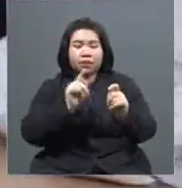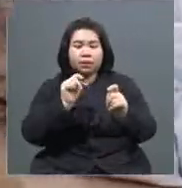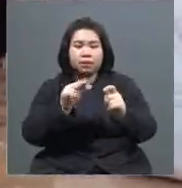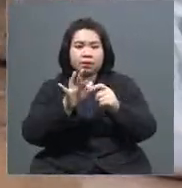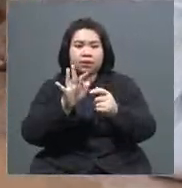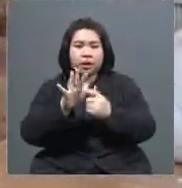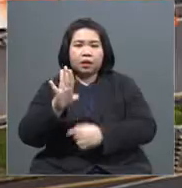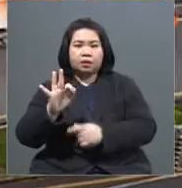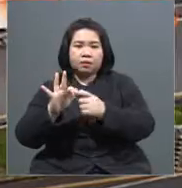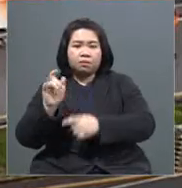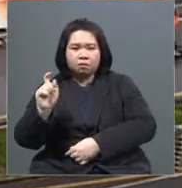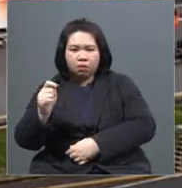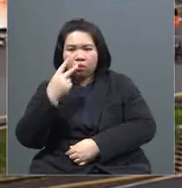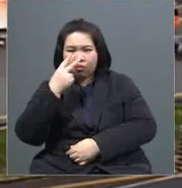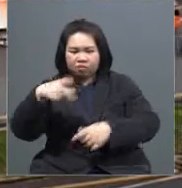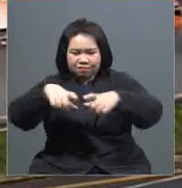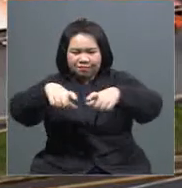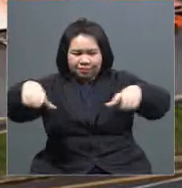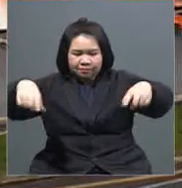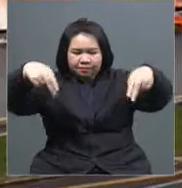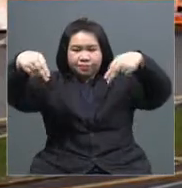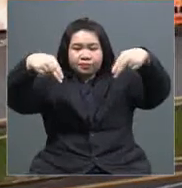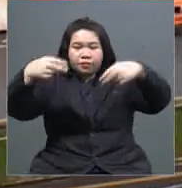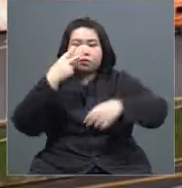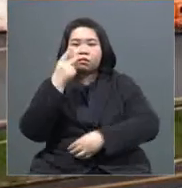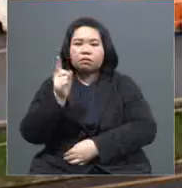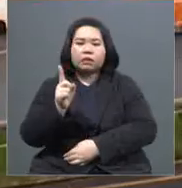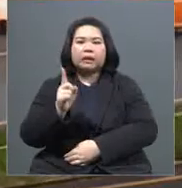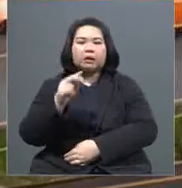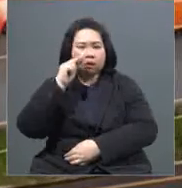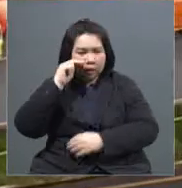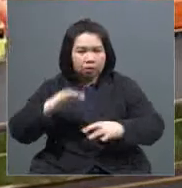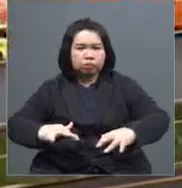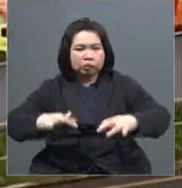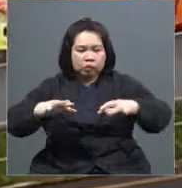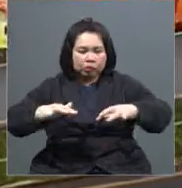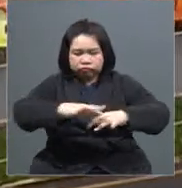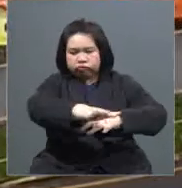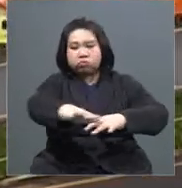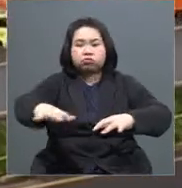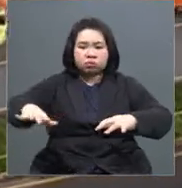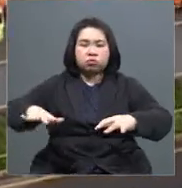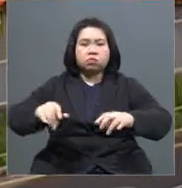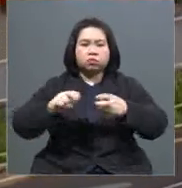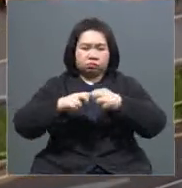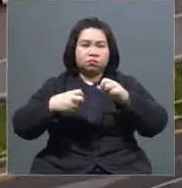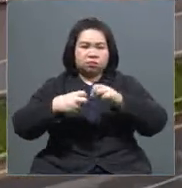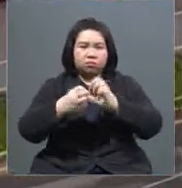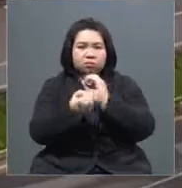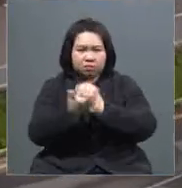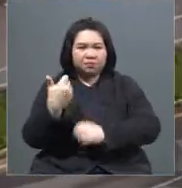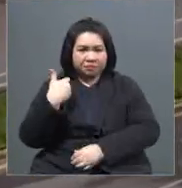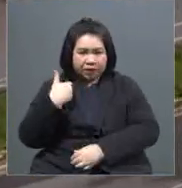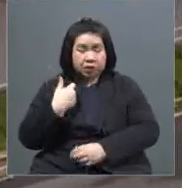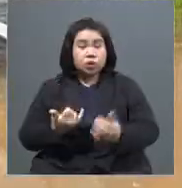มีภาพมุมสูงนะฮะเห็นได้ชัดเจนเลยฮะว่ามีน้ำท่วมชุมชนบ้านเรือนได้รับผลกระทบหลายหลังทางกองบัญชาการกองทัพไทยโด